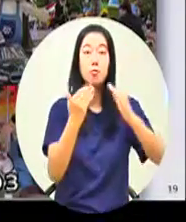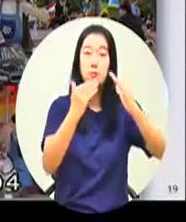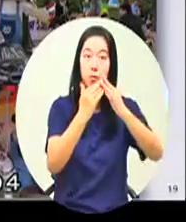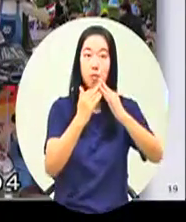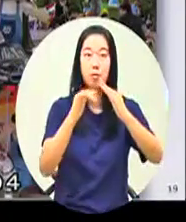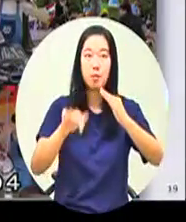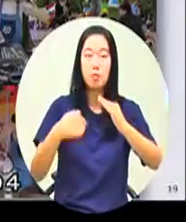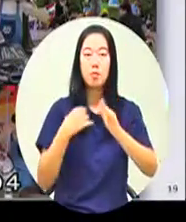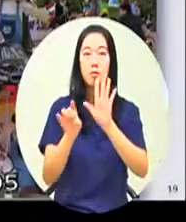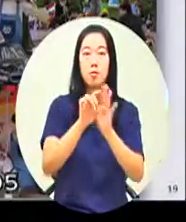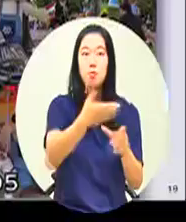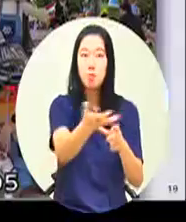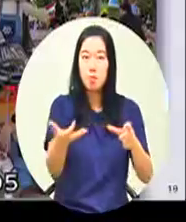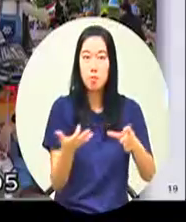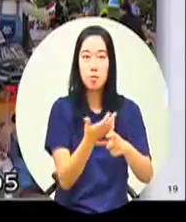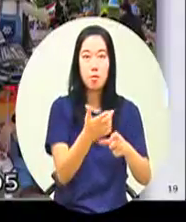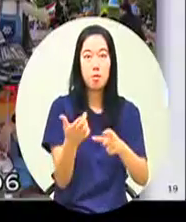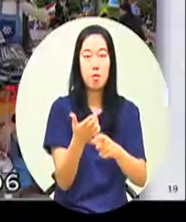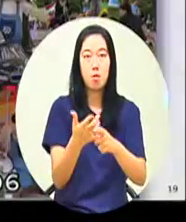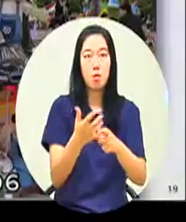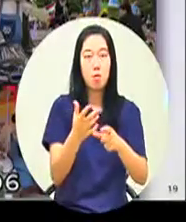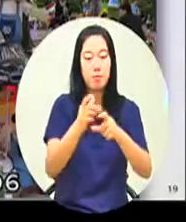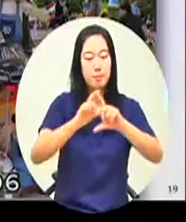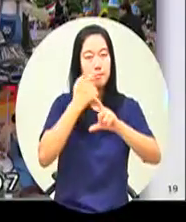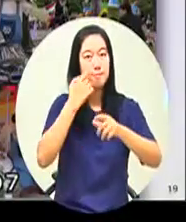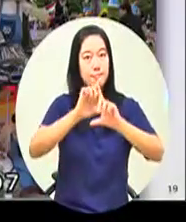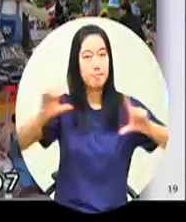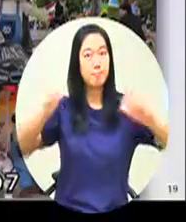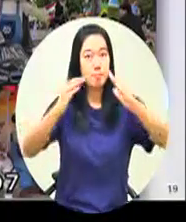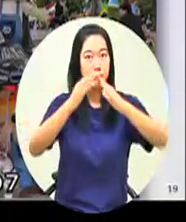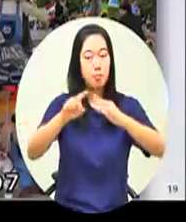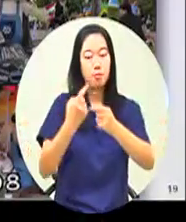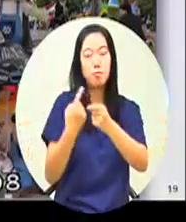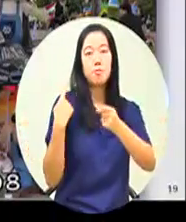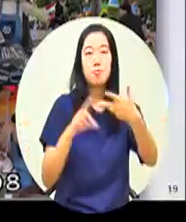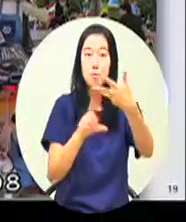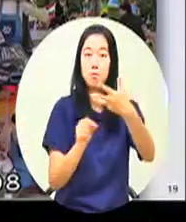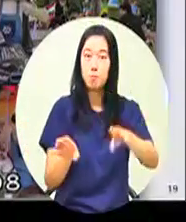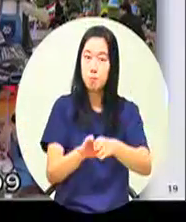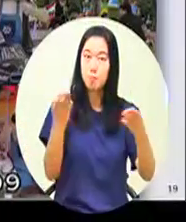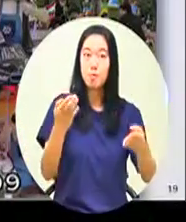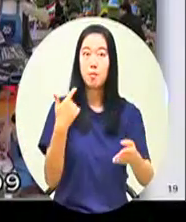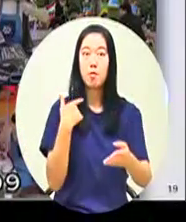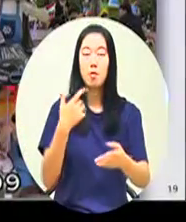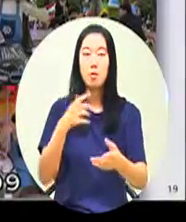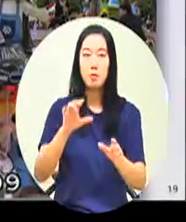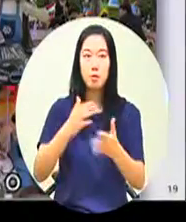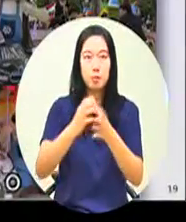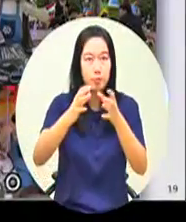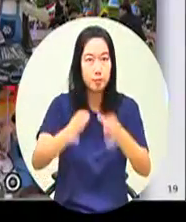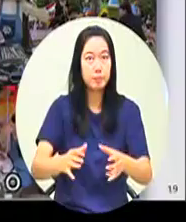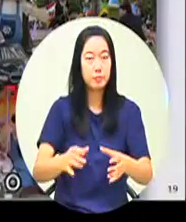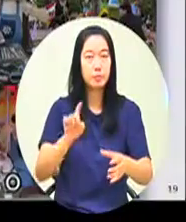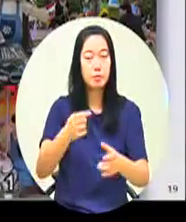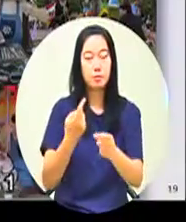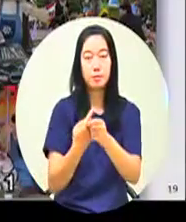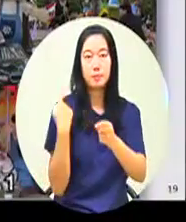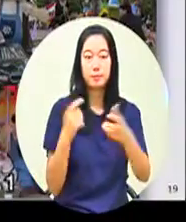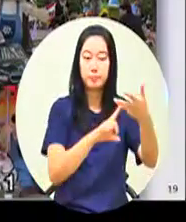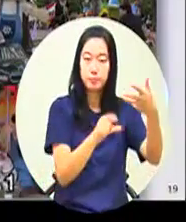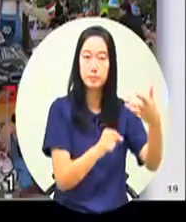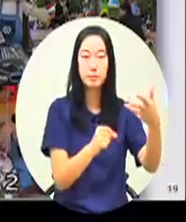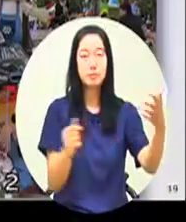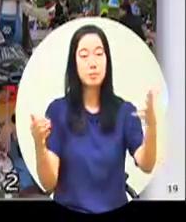店呢，从今年呢，去年8月份开始设置了高通通乐园呢，那么从去年的8月到现